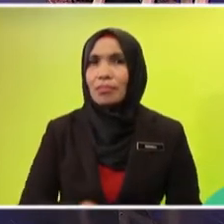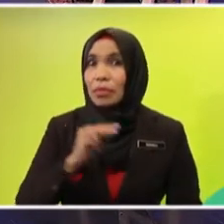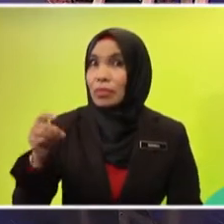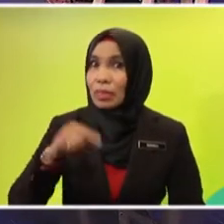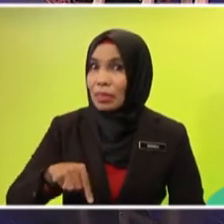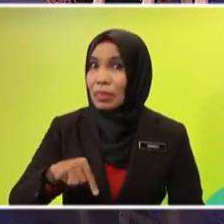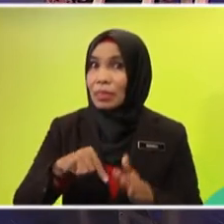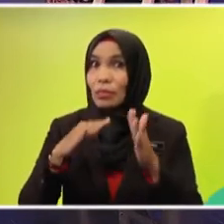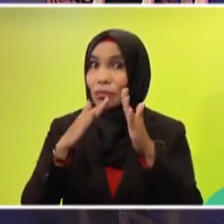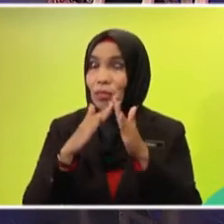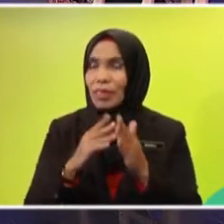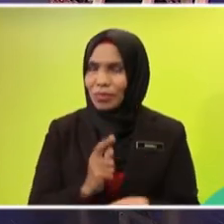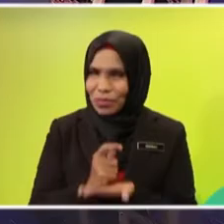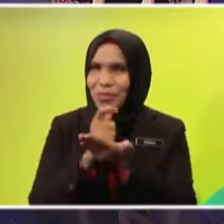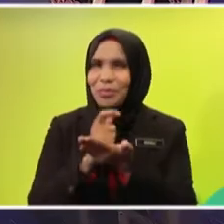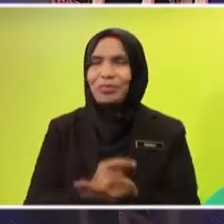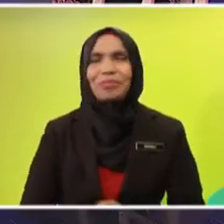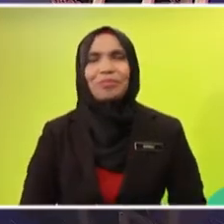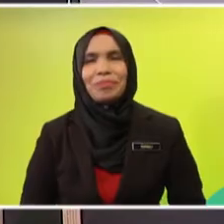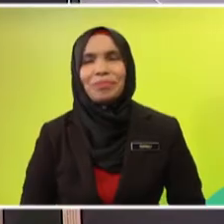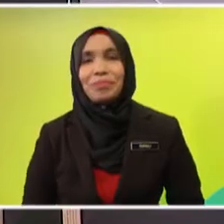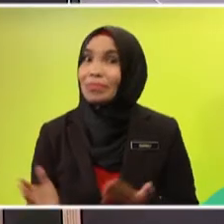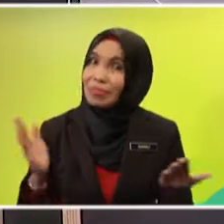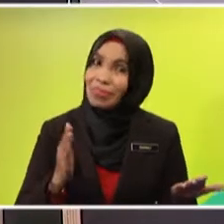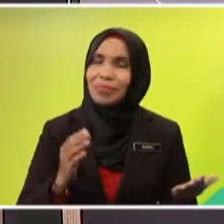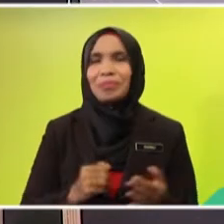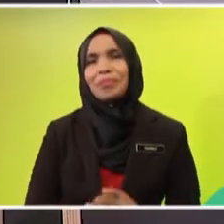boleh-boleh oke oke